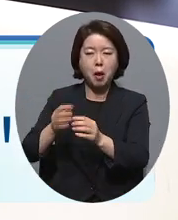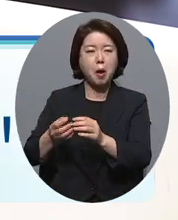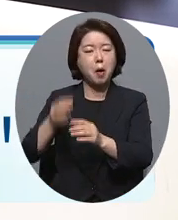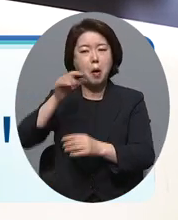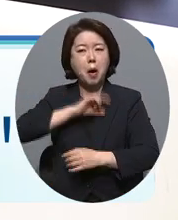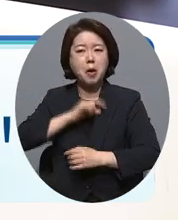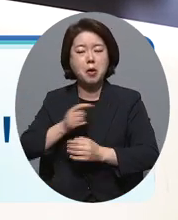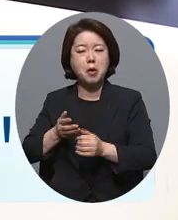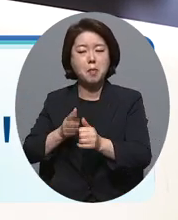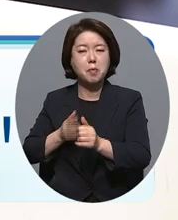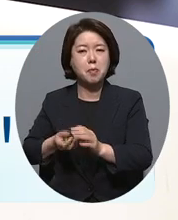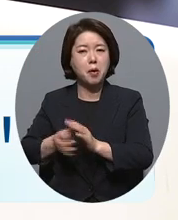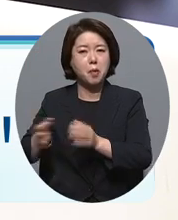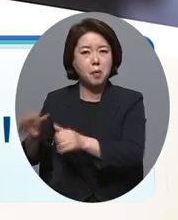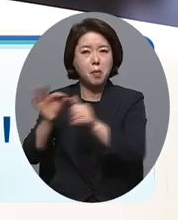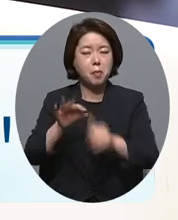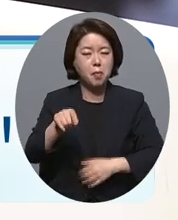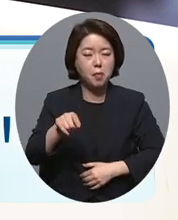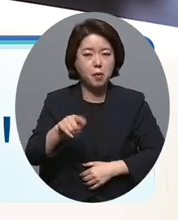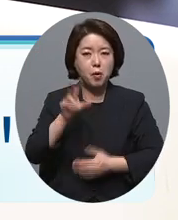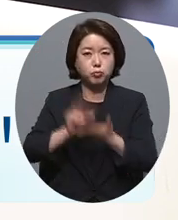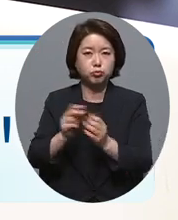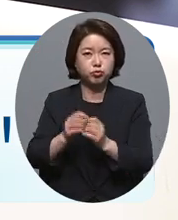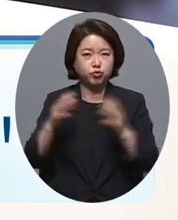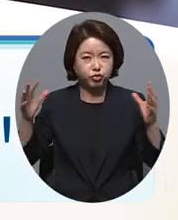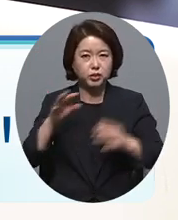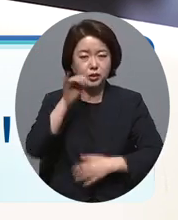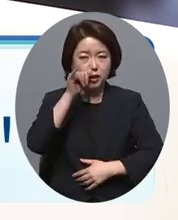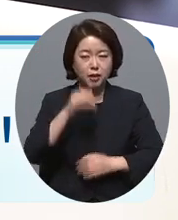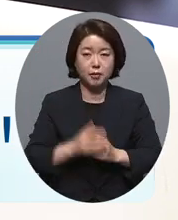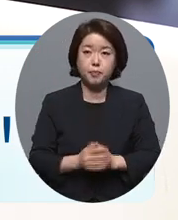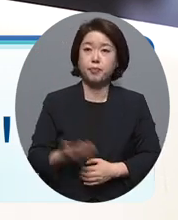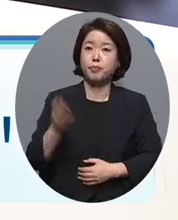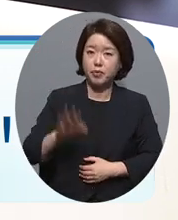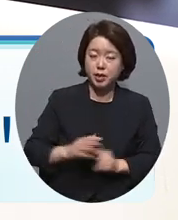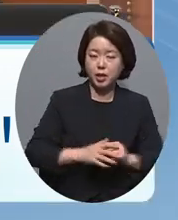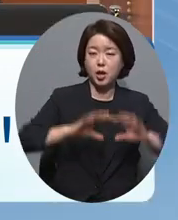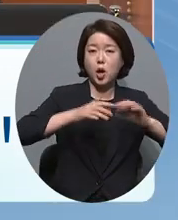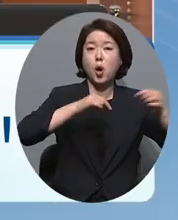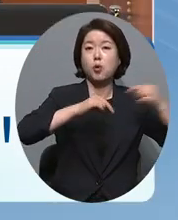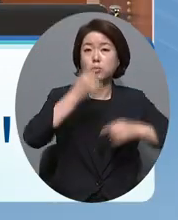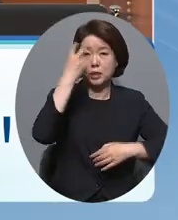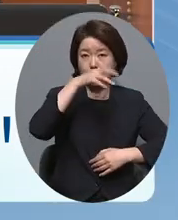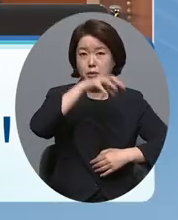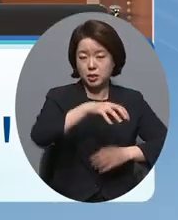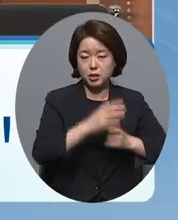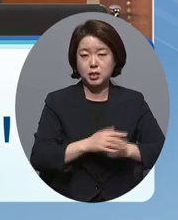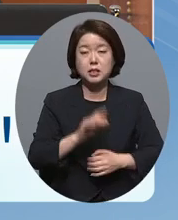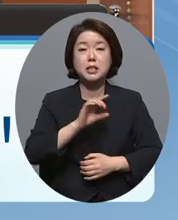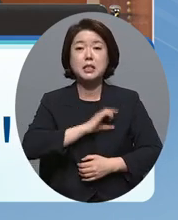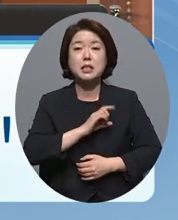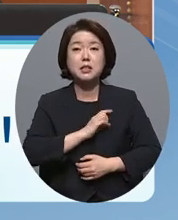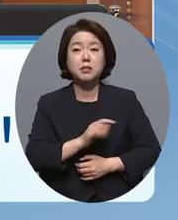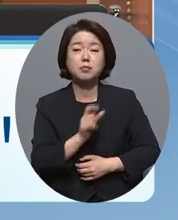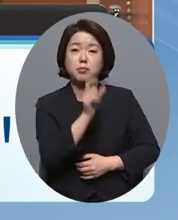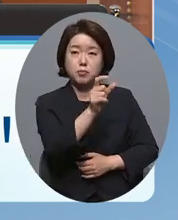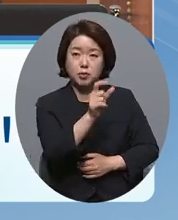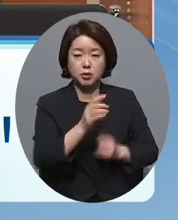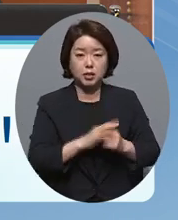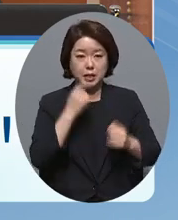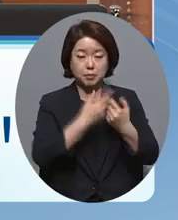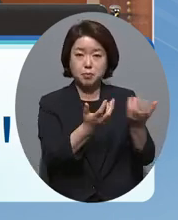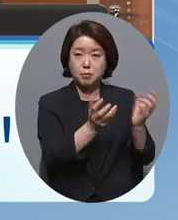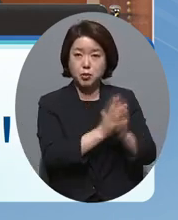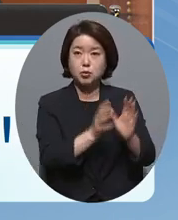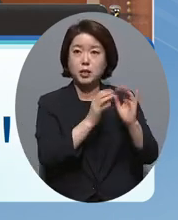매우 심화되어 있는 것으로 보여지는데요 문제는 국장 감사장에서 실명을 거론을 했는데 민주당 인사에 대해서만